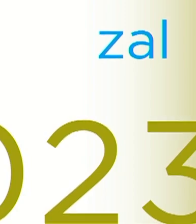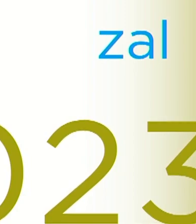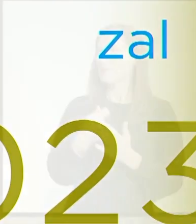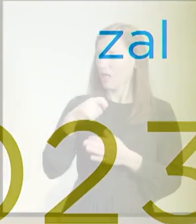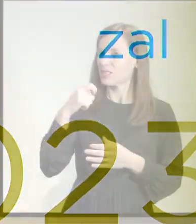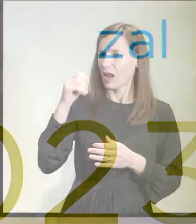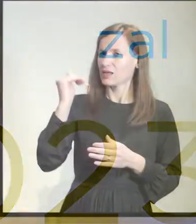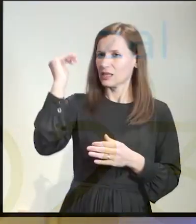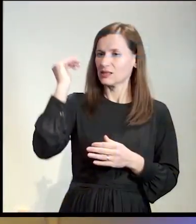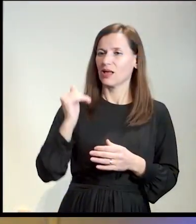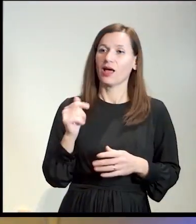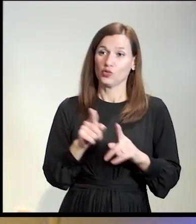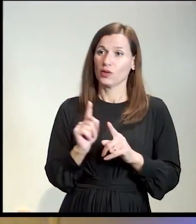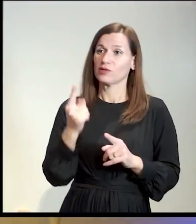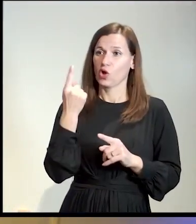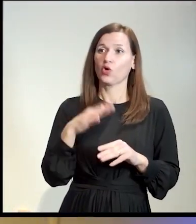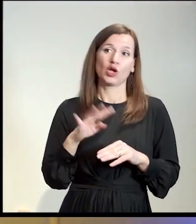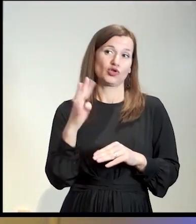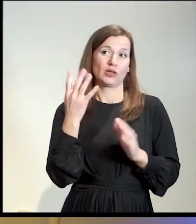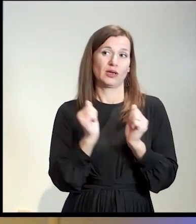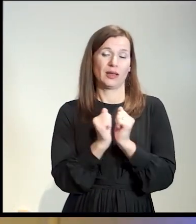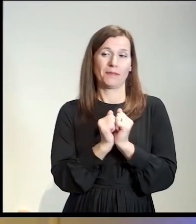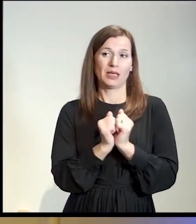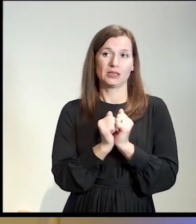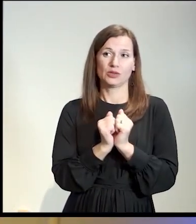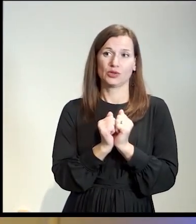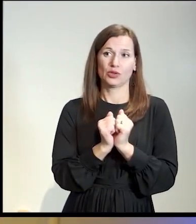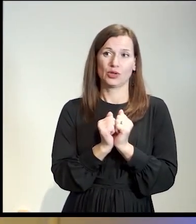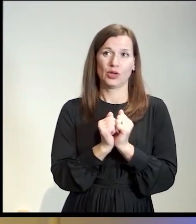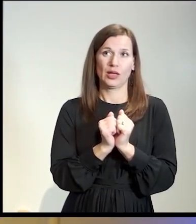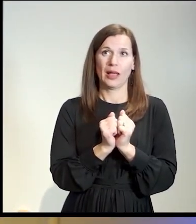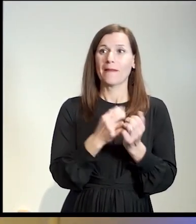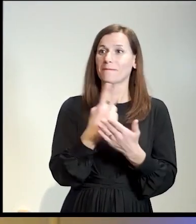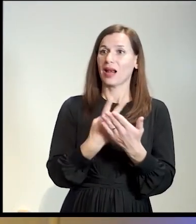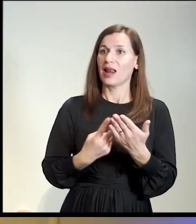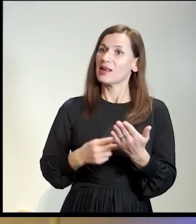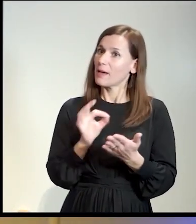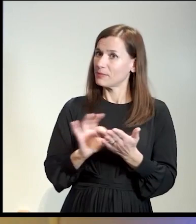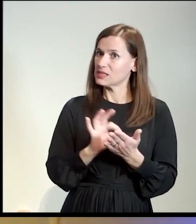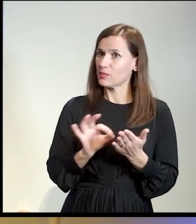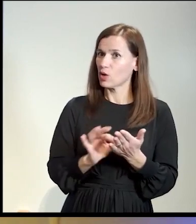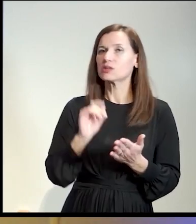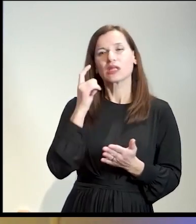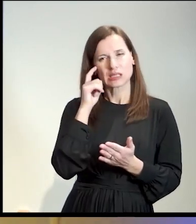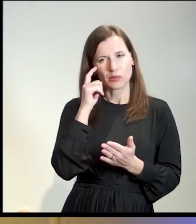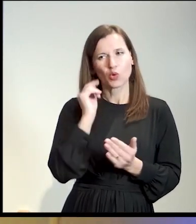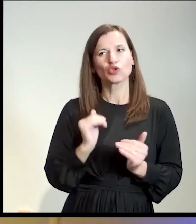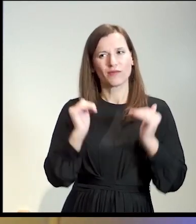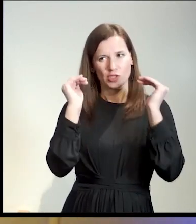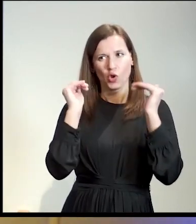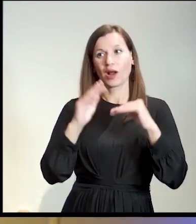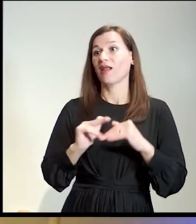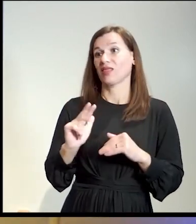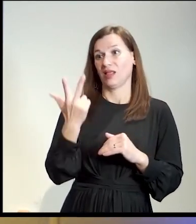Draginja je tudi visoka na 4. mestu. Bralna pismenost zaskrbljujoče visoka na